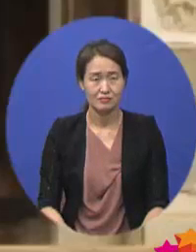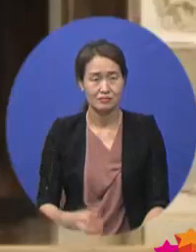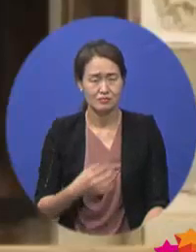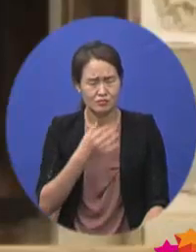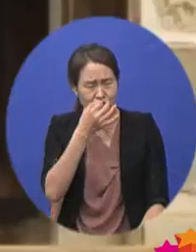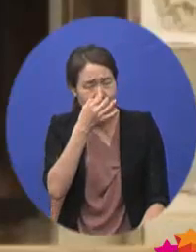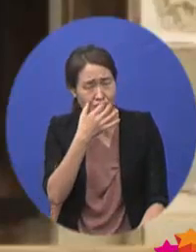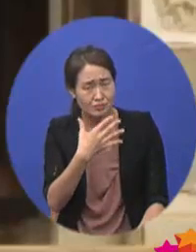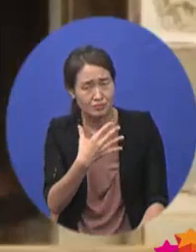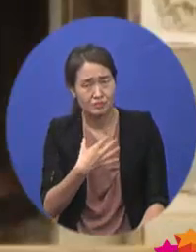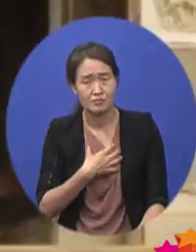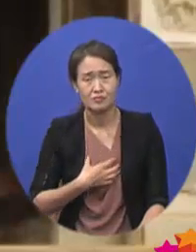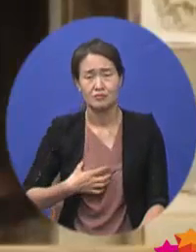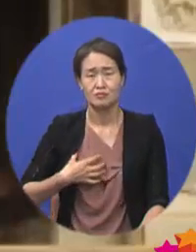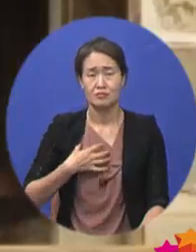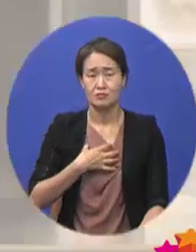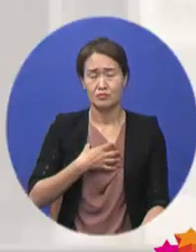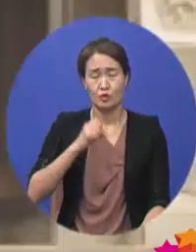힘들어도